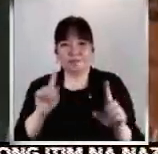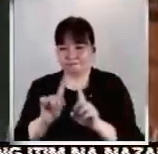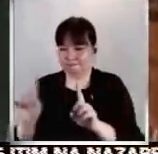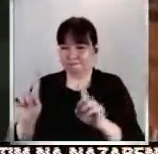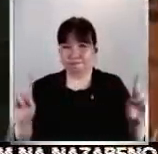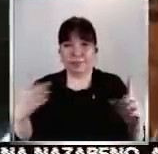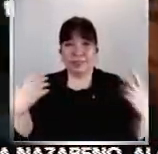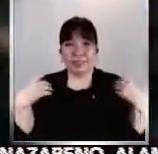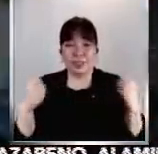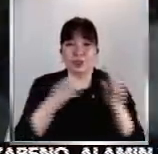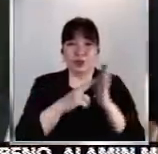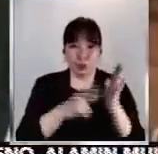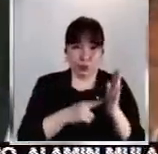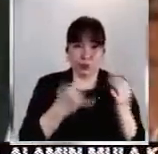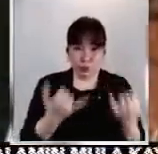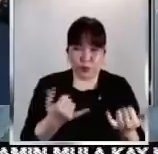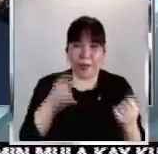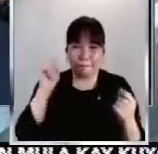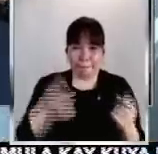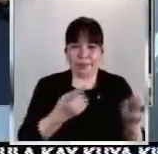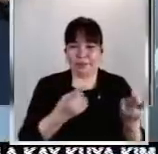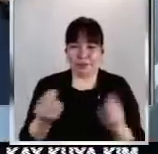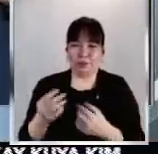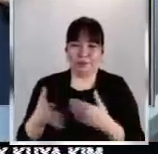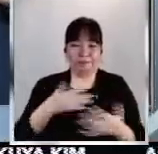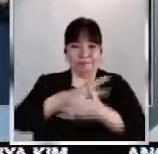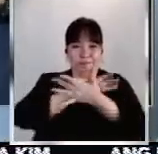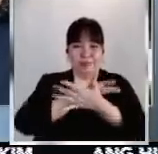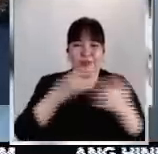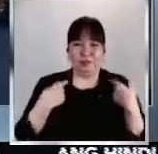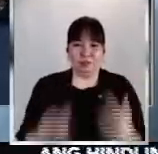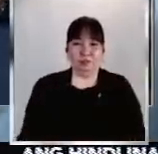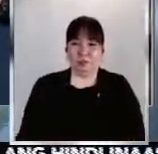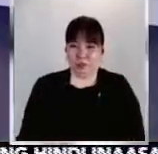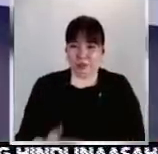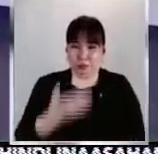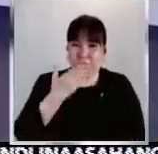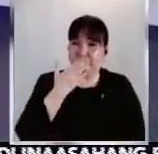rin ngayong meron pang pandemya. Vicky? Maraming salamat sa iyo, June Venerasyon.